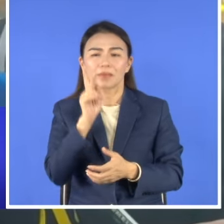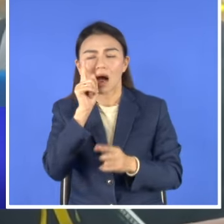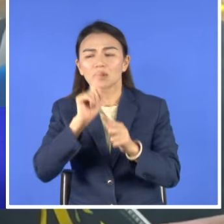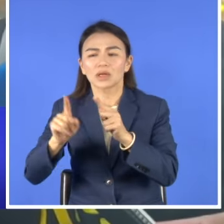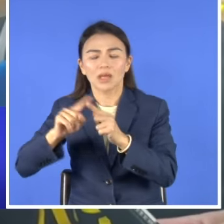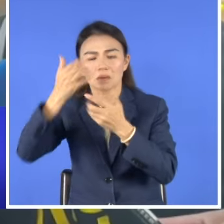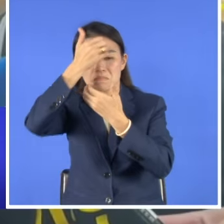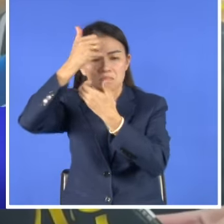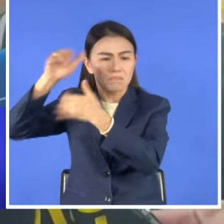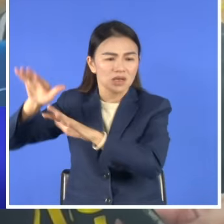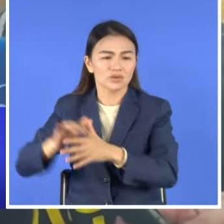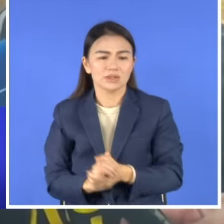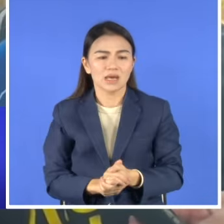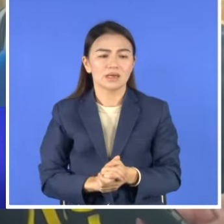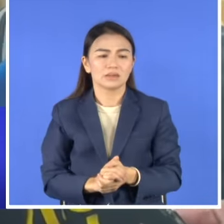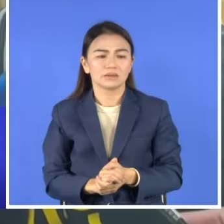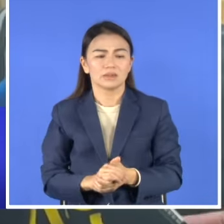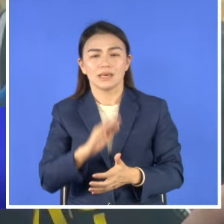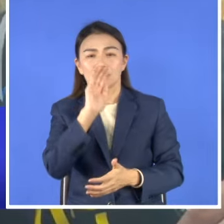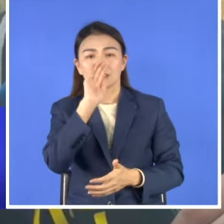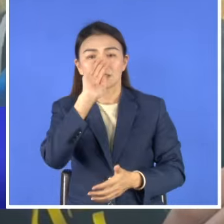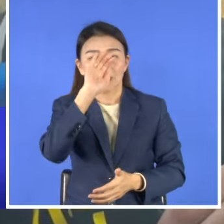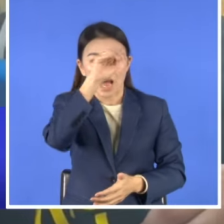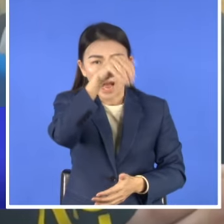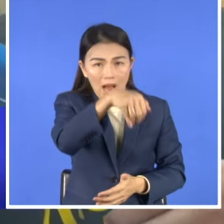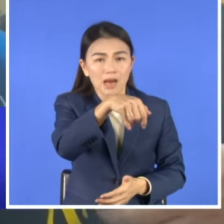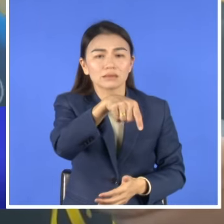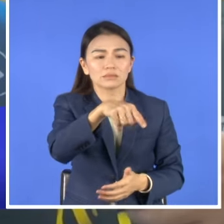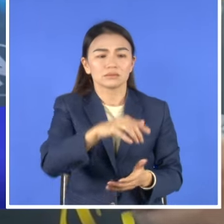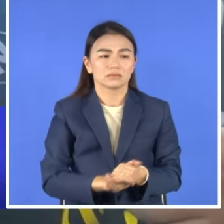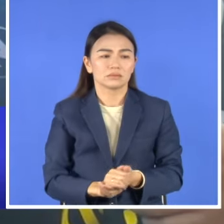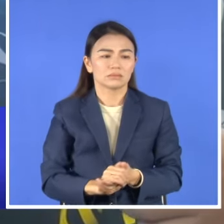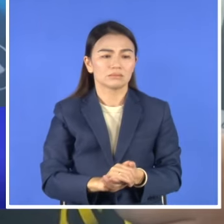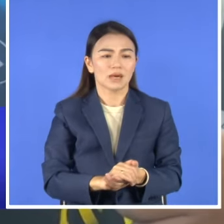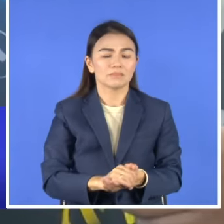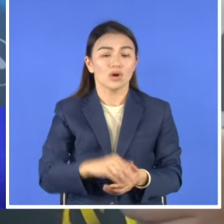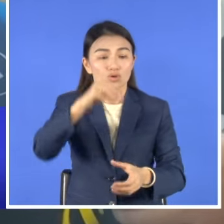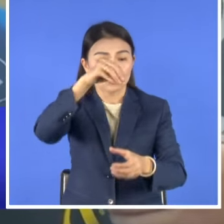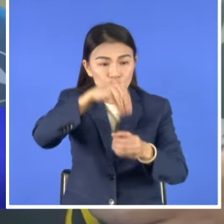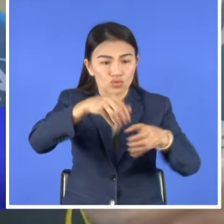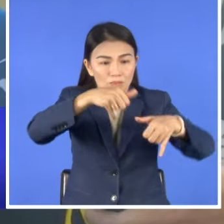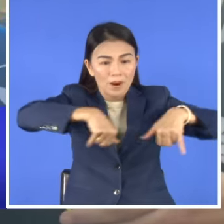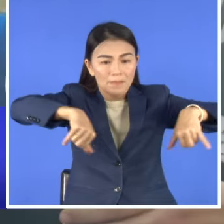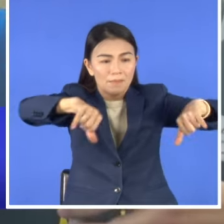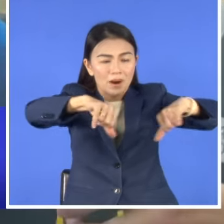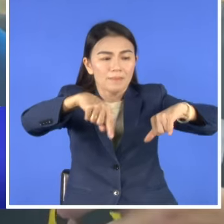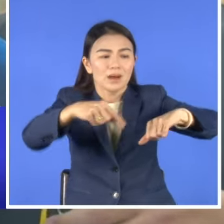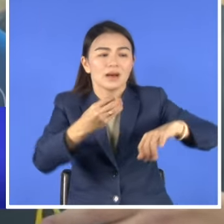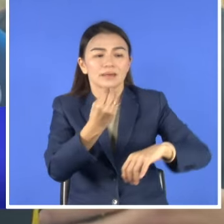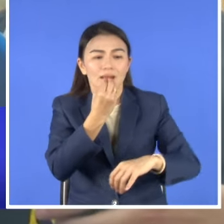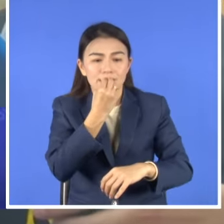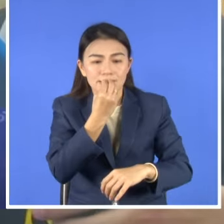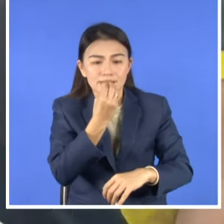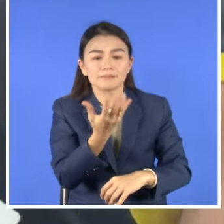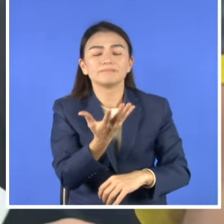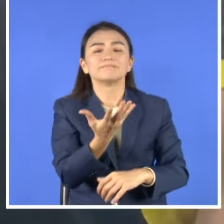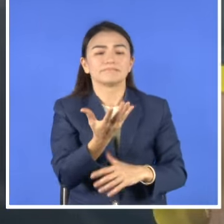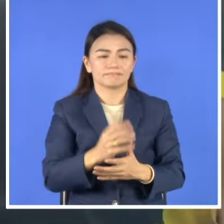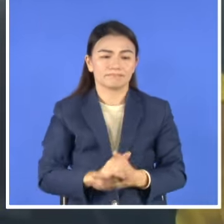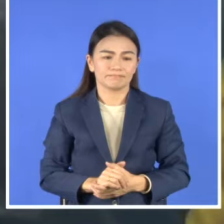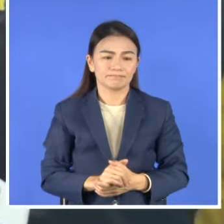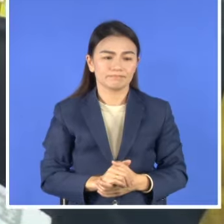เอาเป็นว่าให้ช้างได้กลับมาได้กลับมาอยู่ที่นี่แล้วก็ได้มีอาหารได้ทานนะครับ